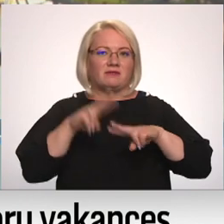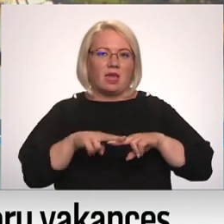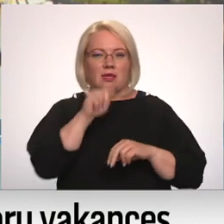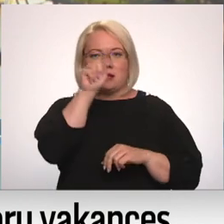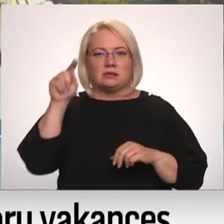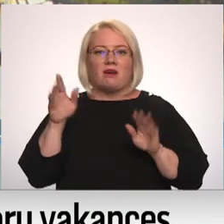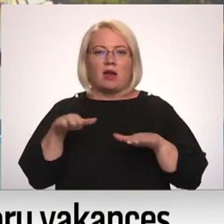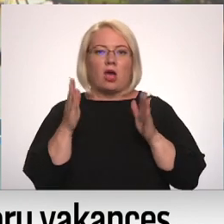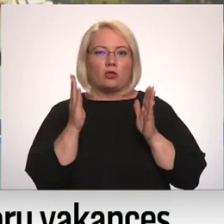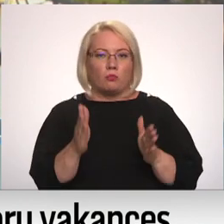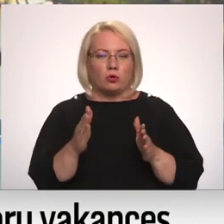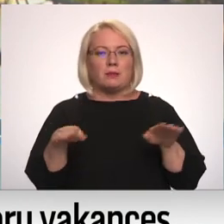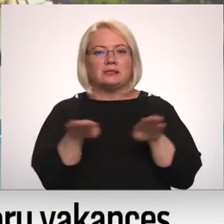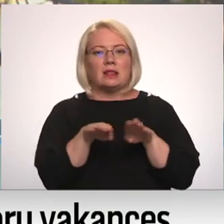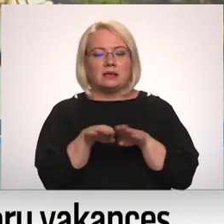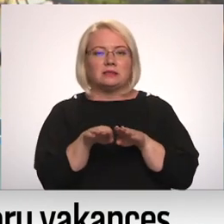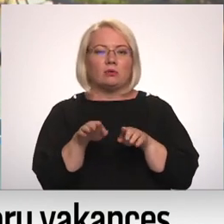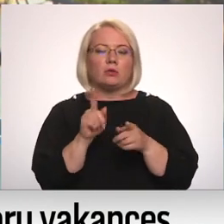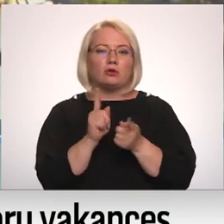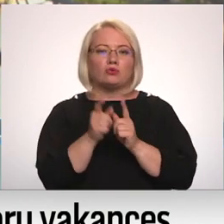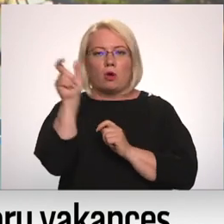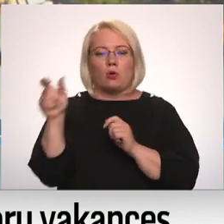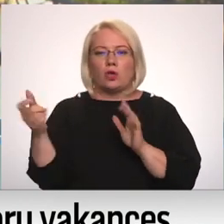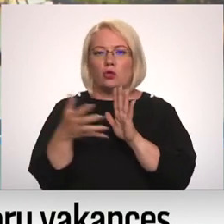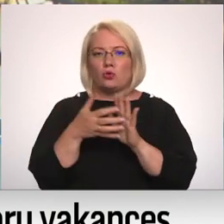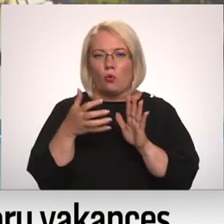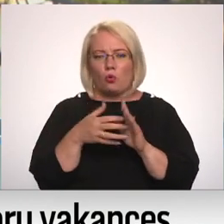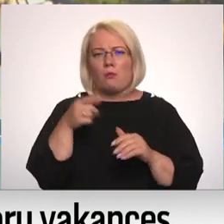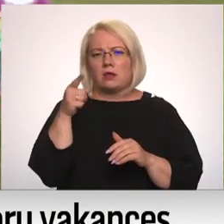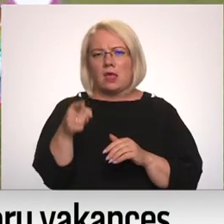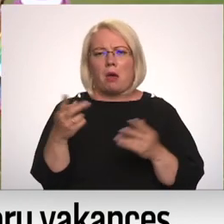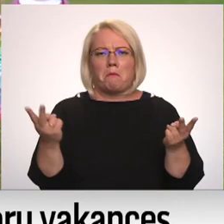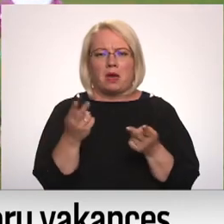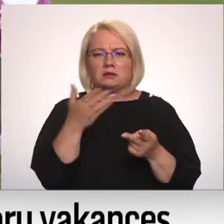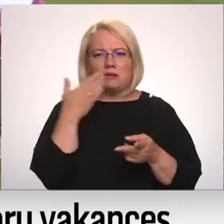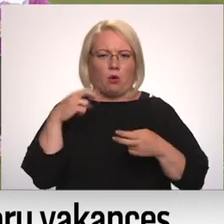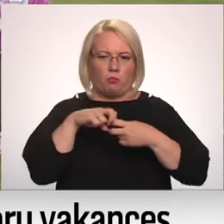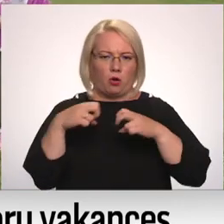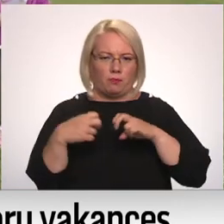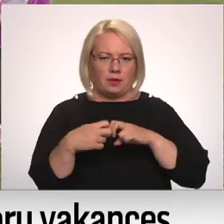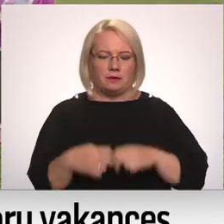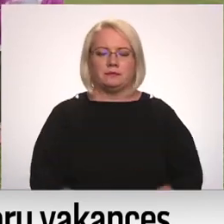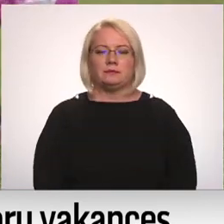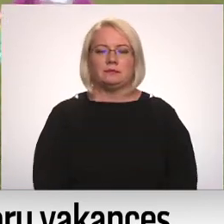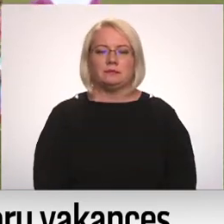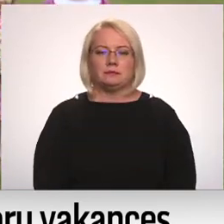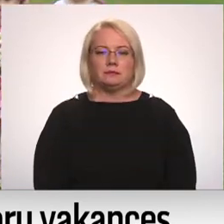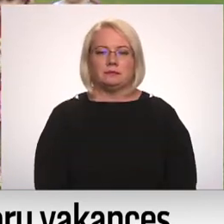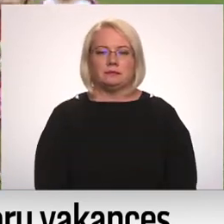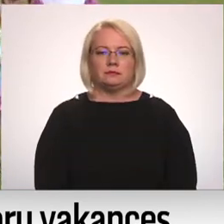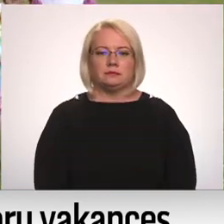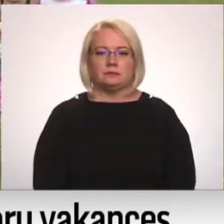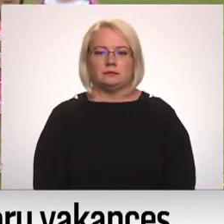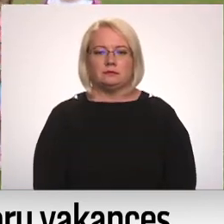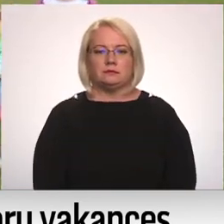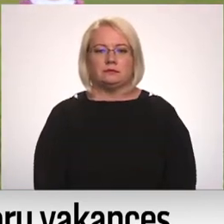Tomēr, salīdzinot ar pedagogu trūkumu, tā parasti gan nesot problēma. Vai tie ēda, vai tie